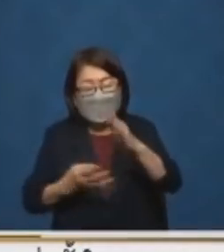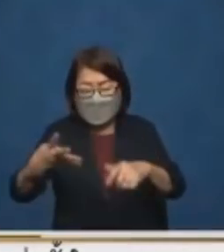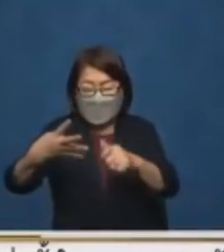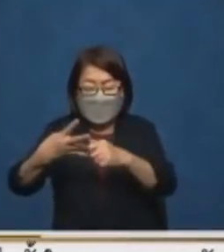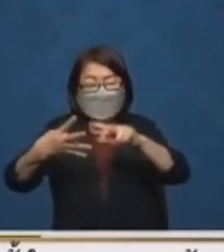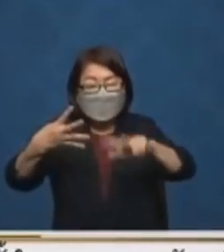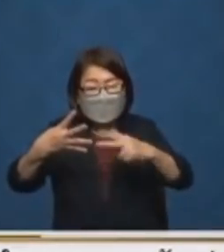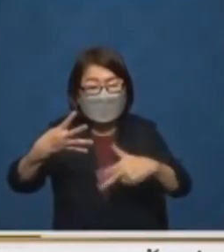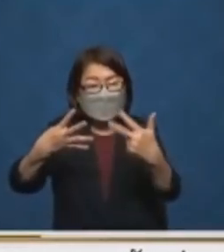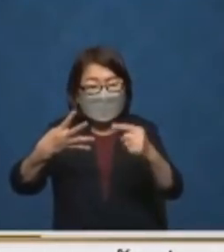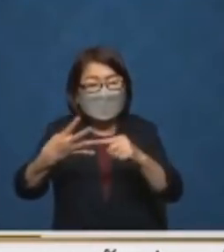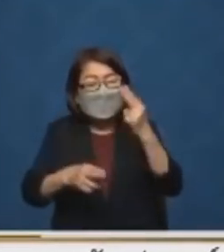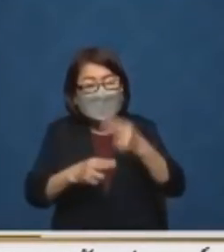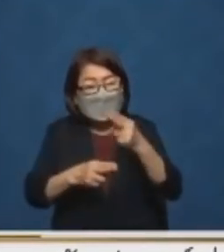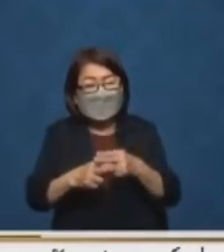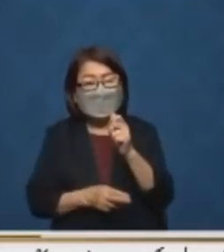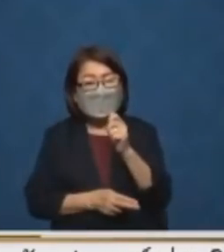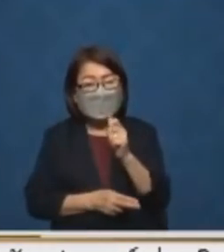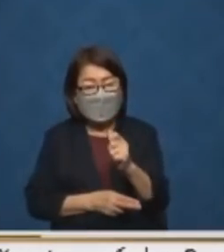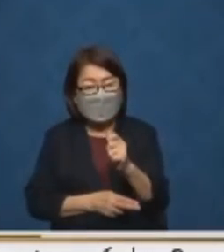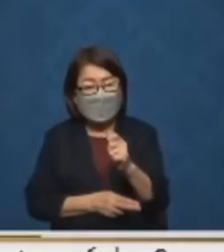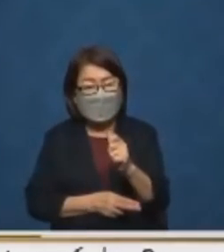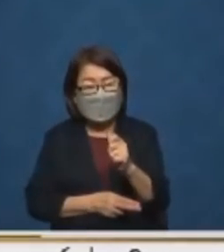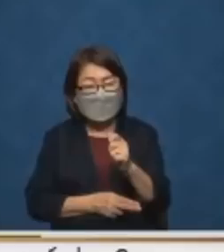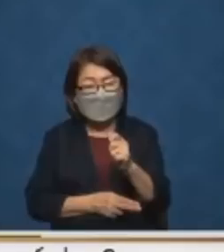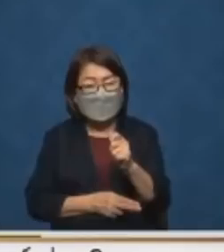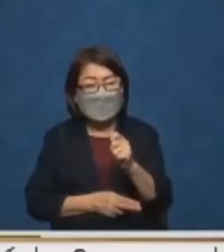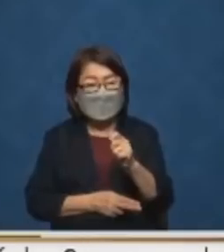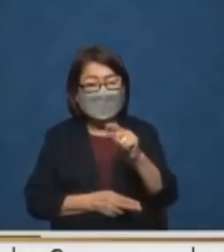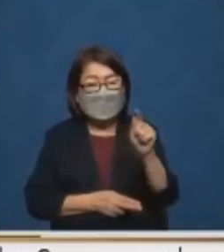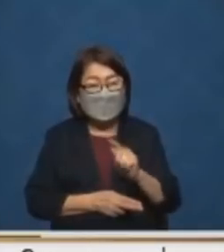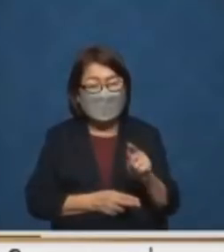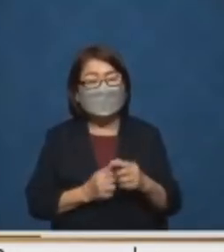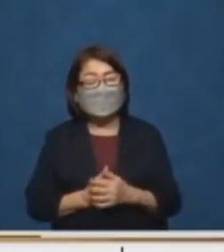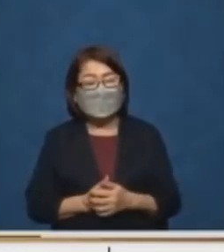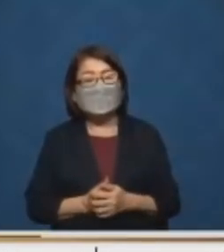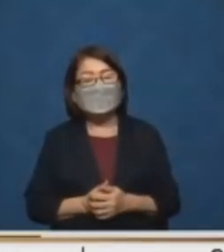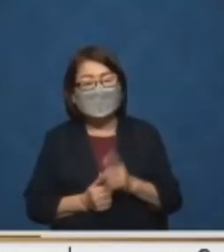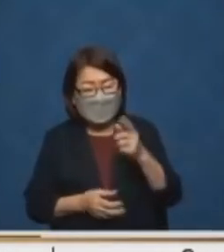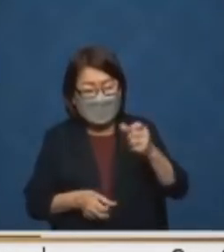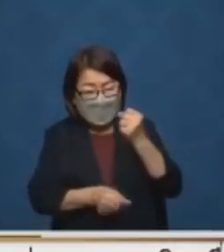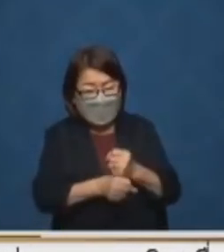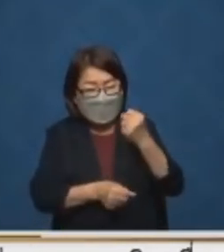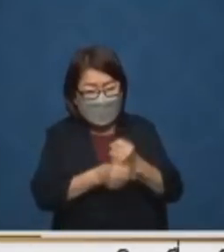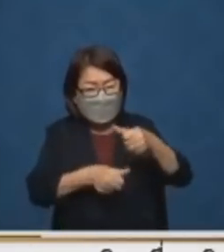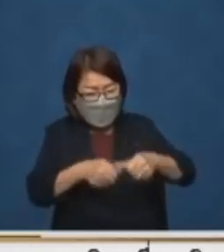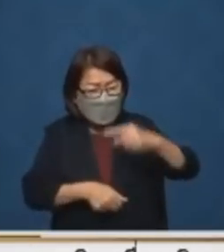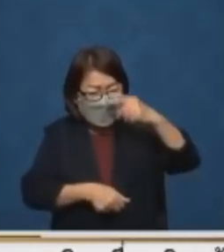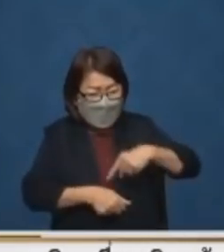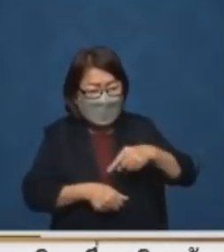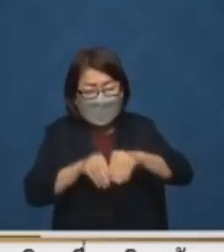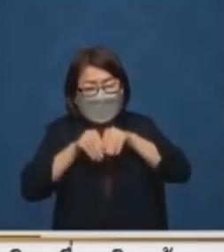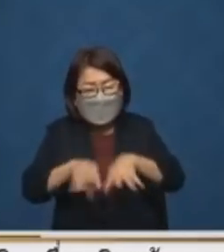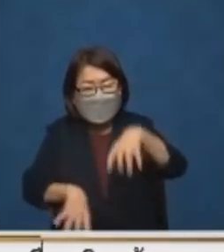วัคซีน AstraZeneca ที่ผลิในประเทศคงมีเต็มโงพยาบาลแล้ว อยู่เต็มแข